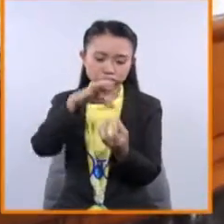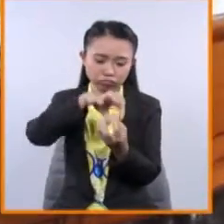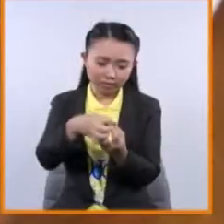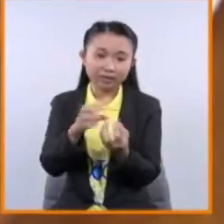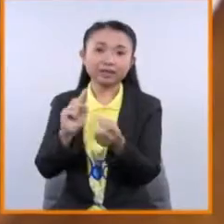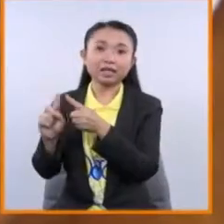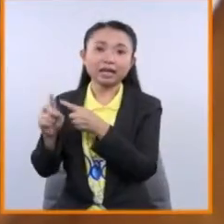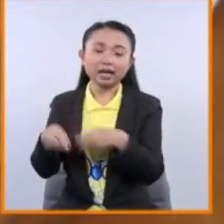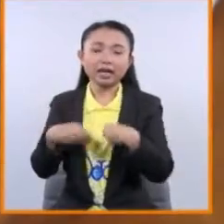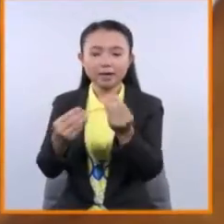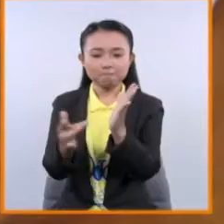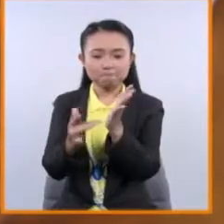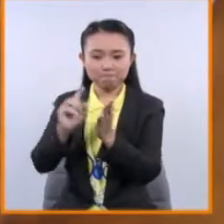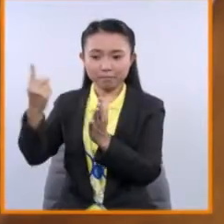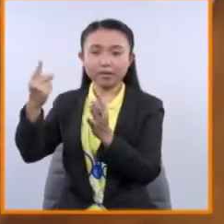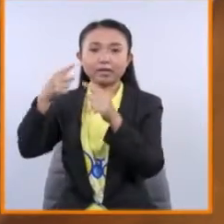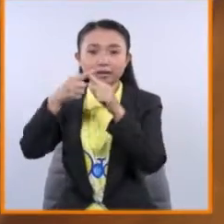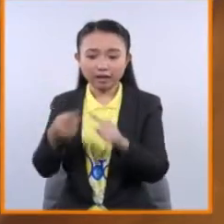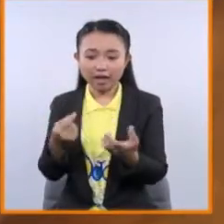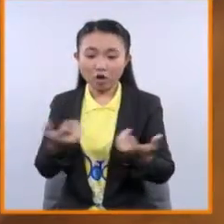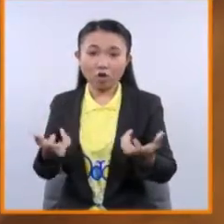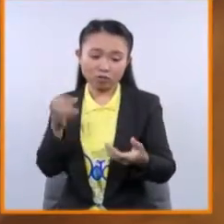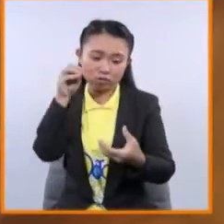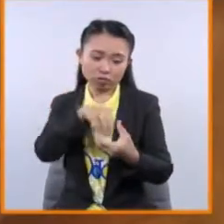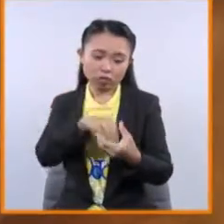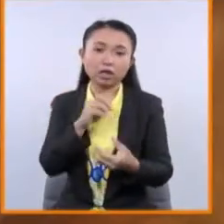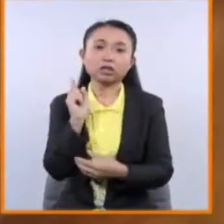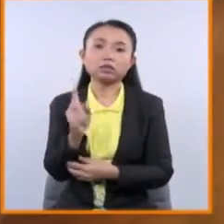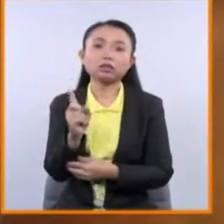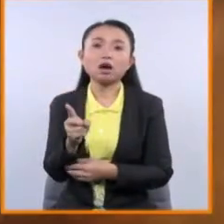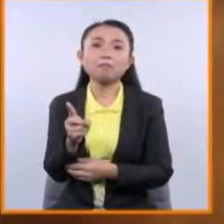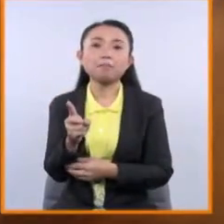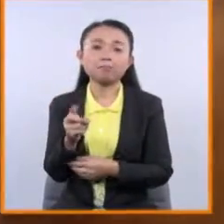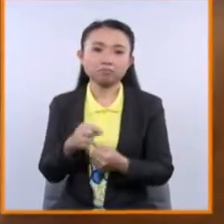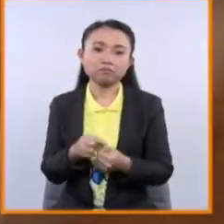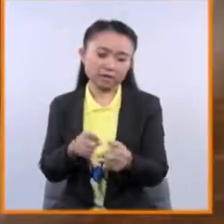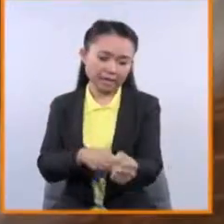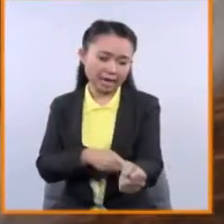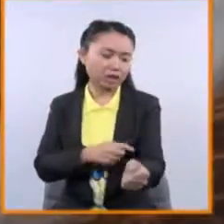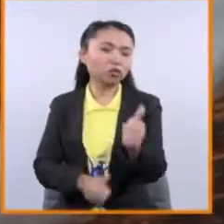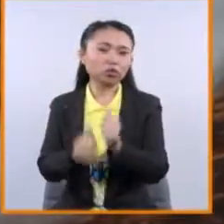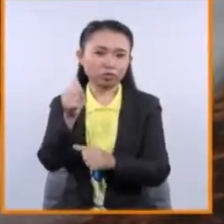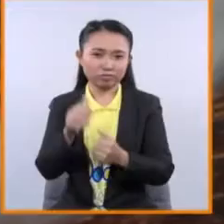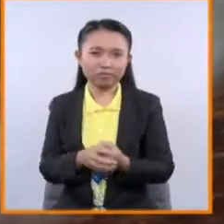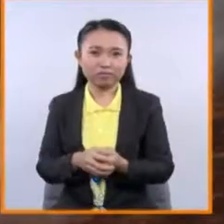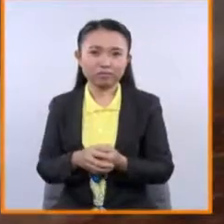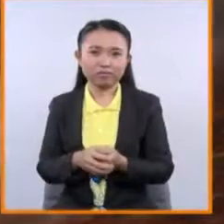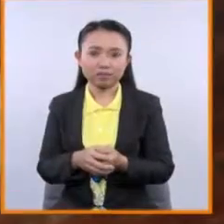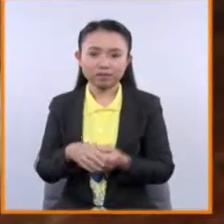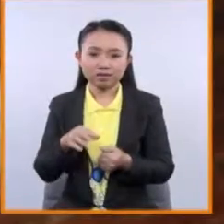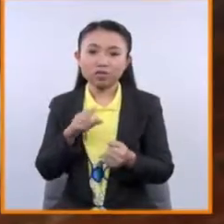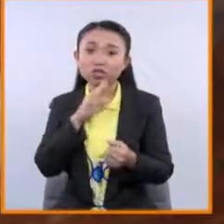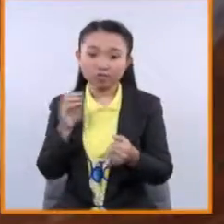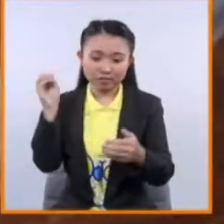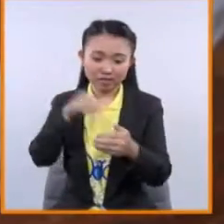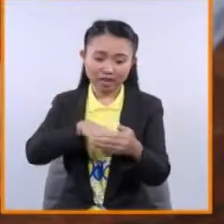ากขึ้นแต่ส่วนของวัตถุดิบคุณเอ๊ยืนยันว่าจะยังคงอนุรักษ์สูตรเดิมไว้ให้นานที่สุดหรือจนกว่าสมุนไพรในสูตรจะไม่ส